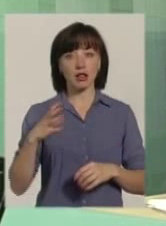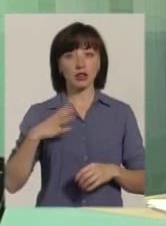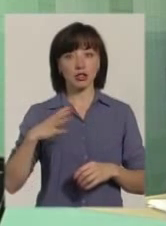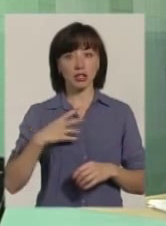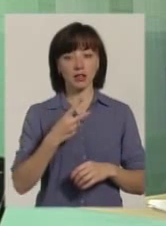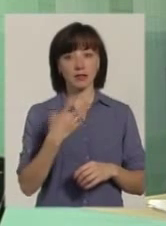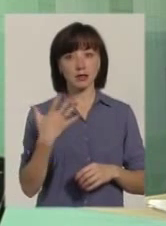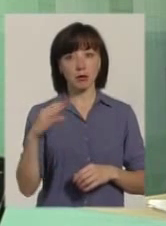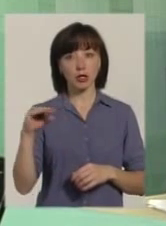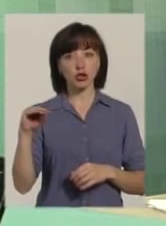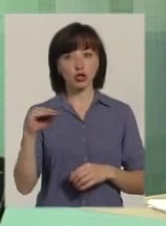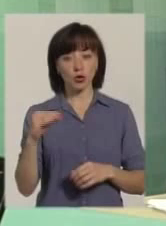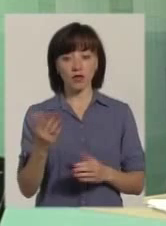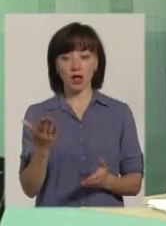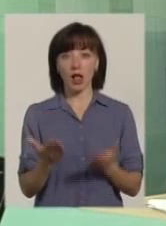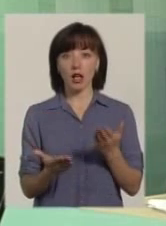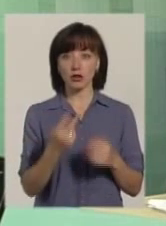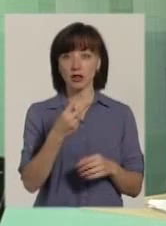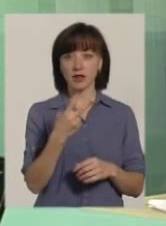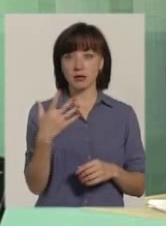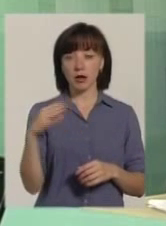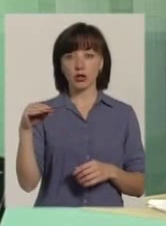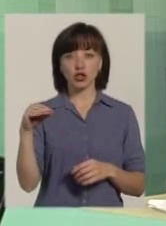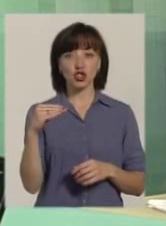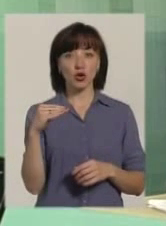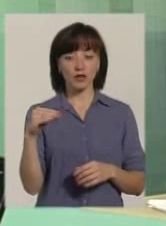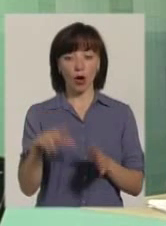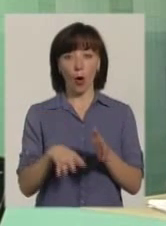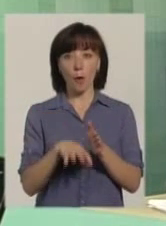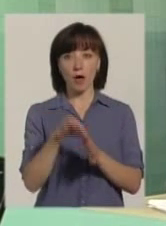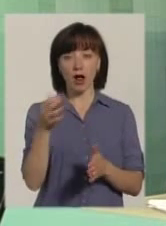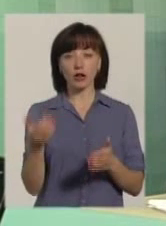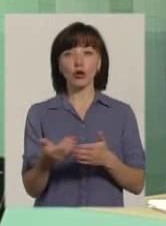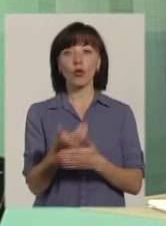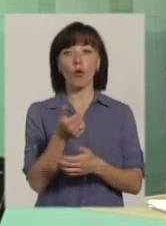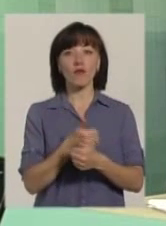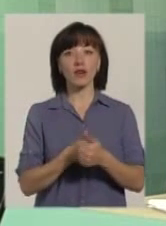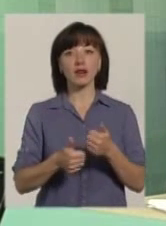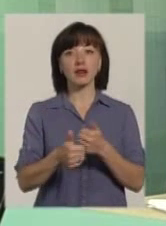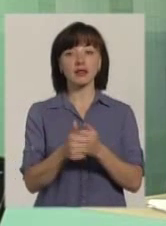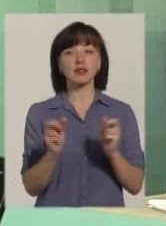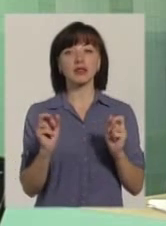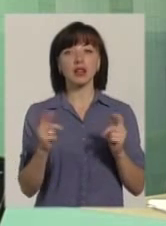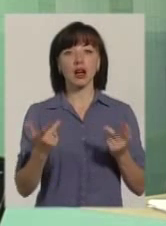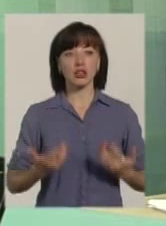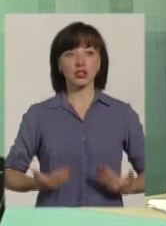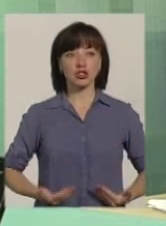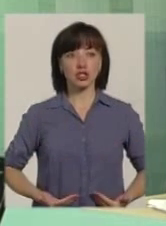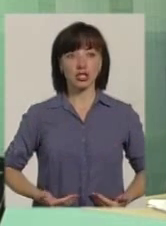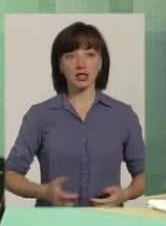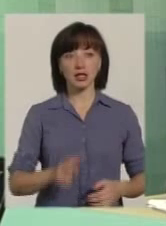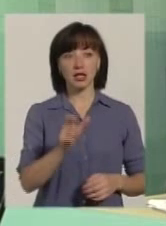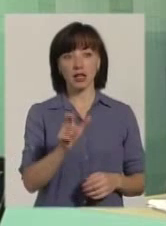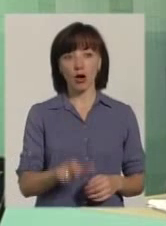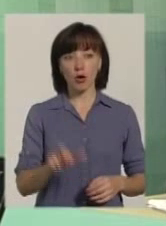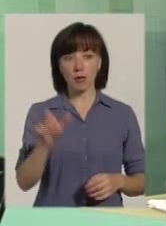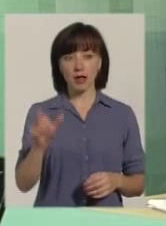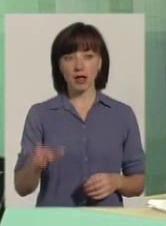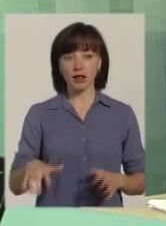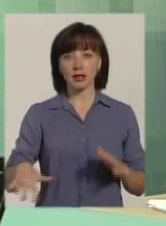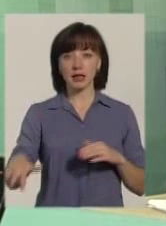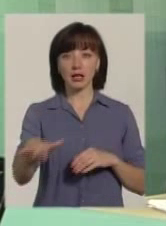25 жовтня, якщо ми 25 жовтня будемо обирати нових лідерів, от як жителі, громадяни, які проживають на